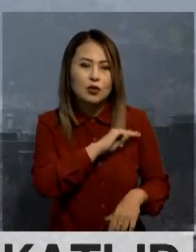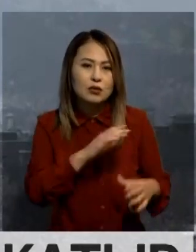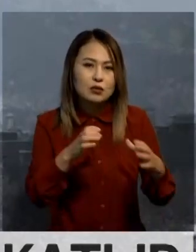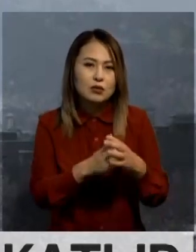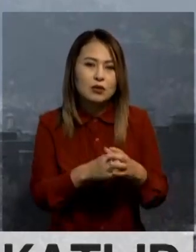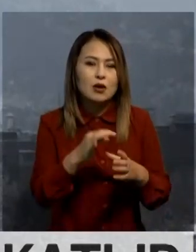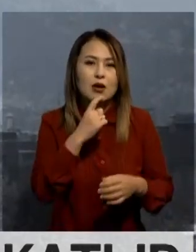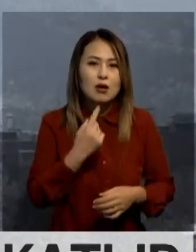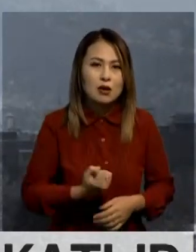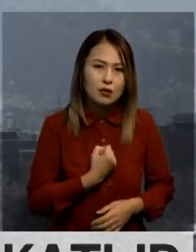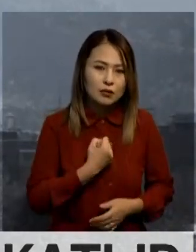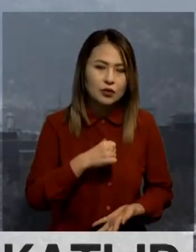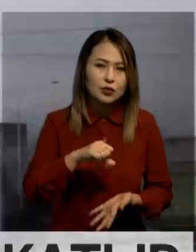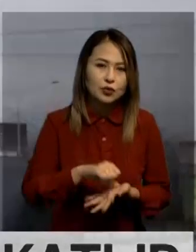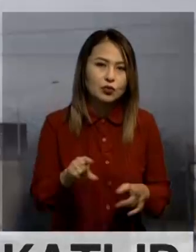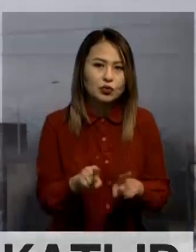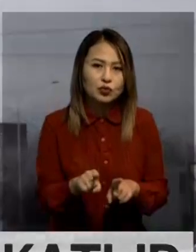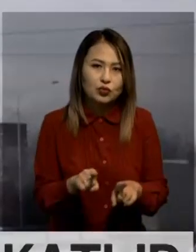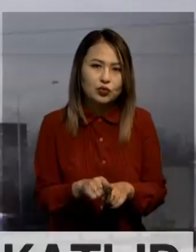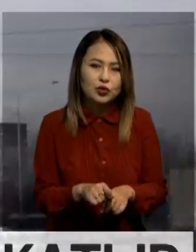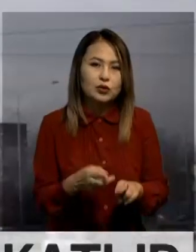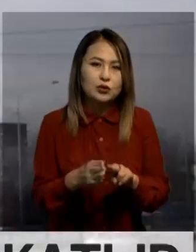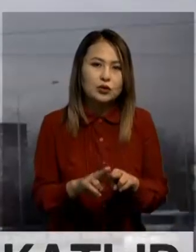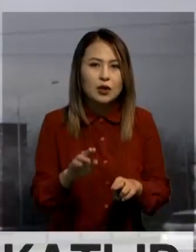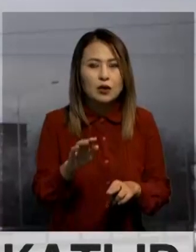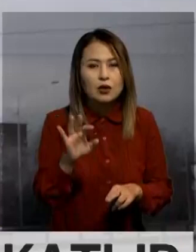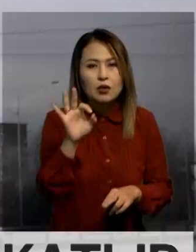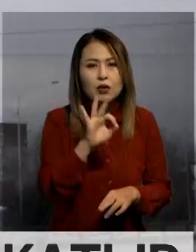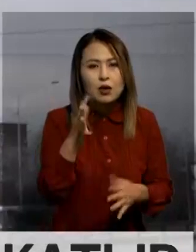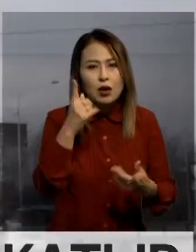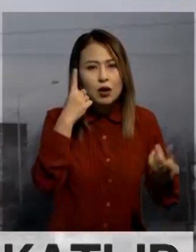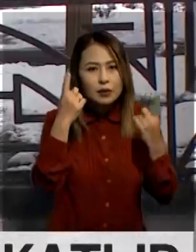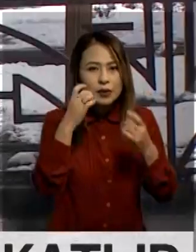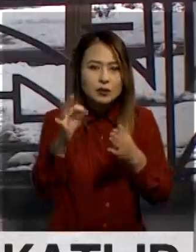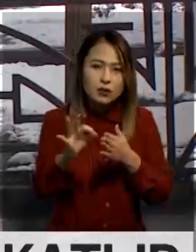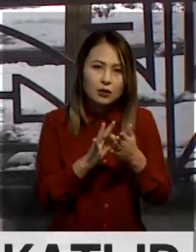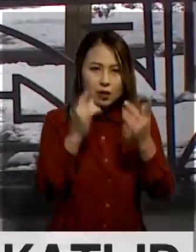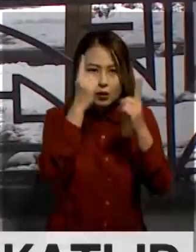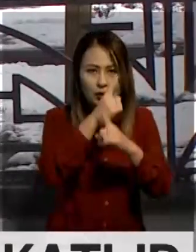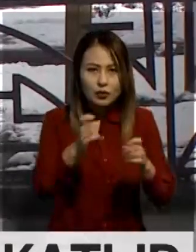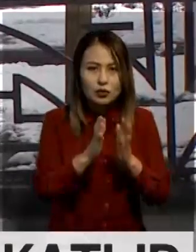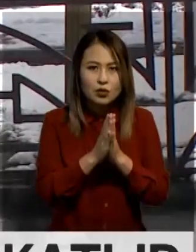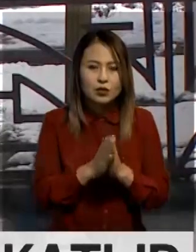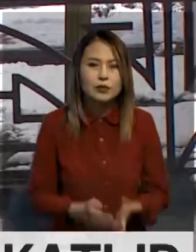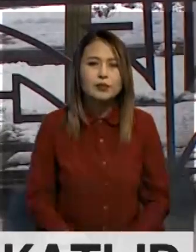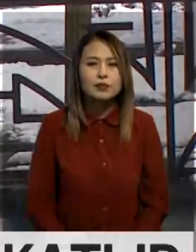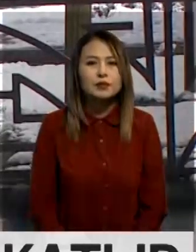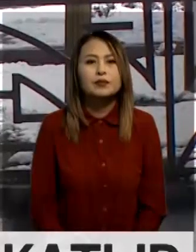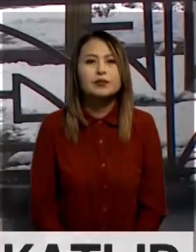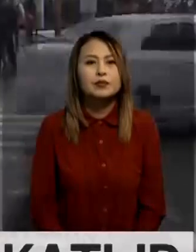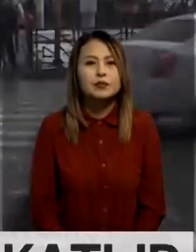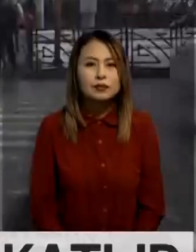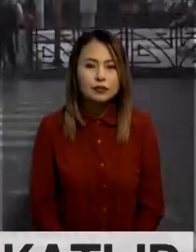ұлан сарбаздары, еріктілер жұмылдырылған. Полиция жеткіншек жайында қандай да бір ақпарат болса, тез арада хабарлауды сұрайды.